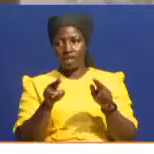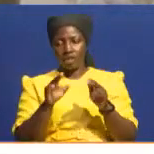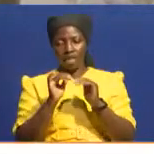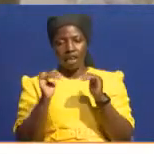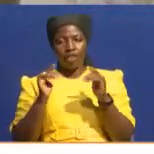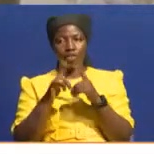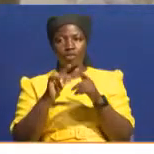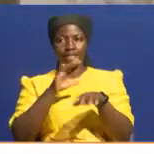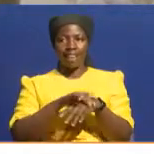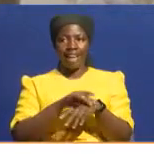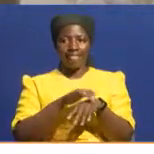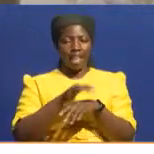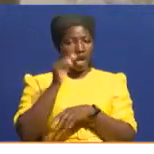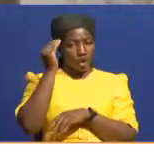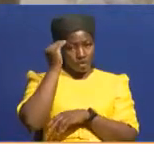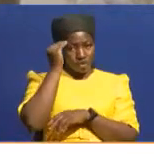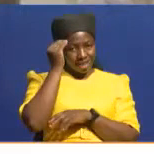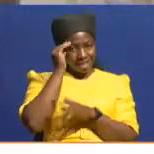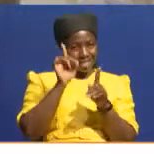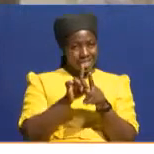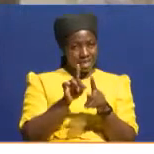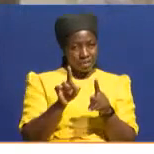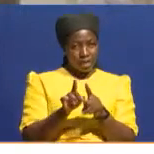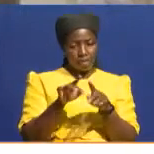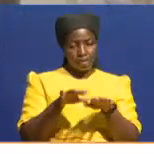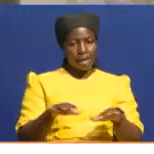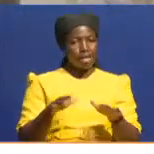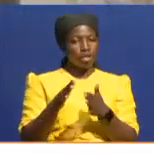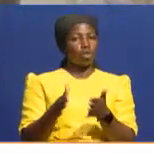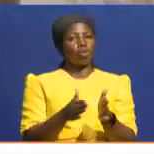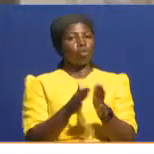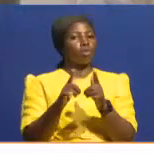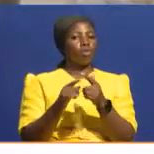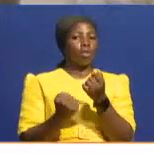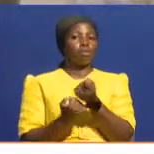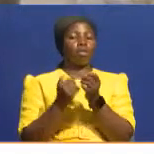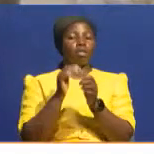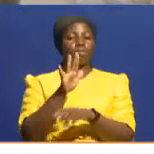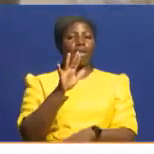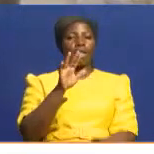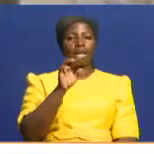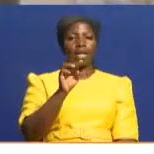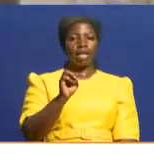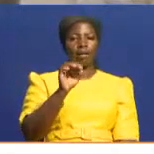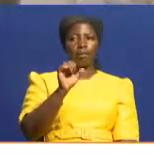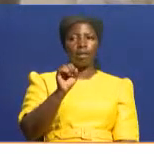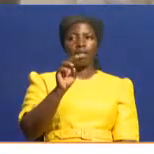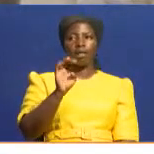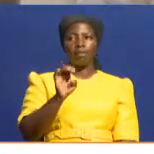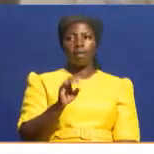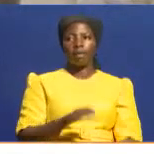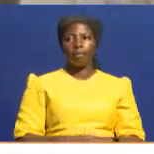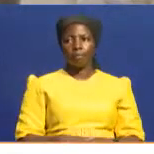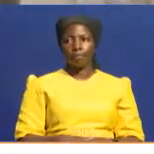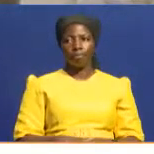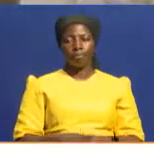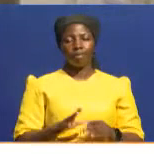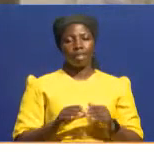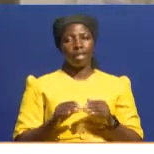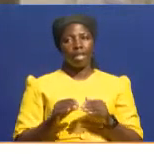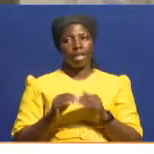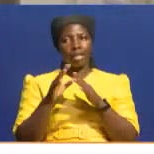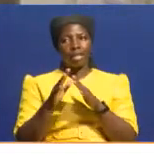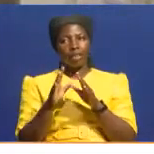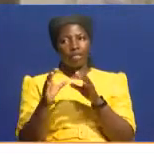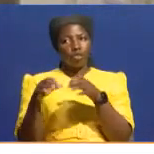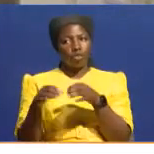fursa zao za masoko ili kupiga jeki biashara zao ndogo ndogo na za kadri. Kiongozi mwenza wa kundi la uwezeshaji wa kina mama